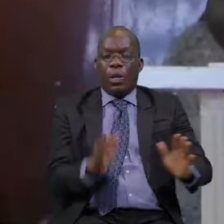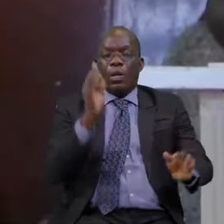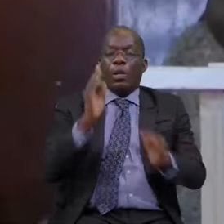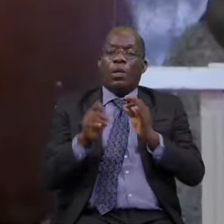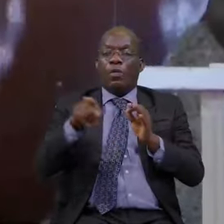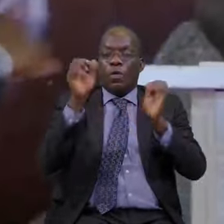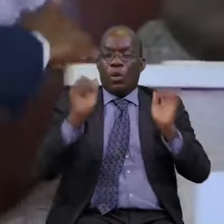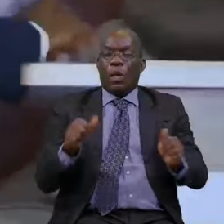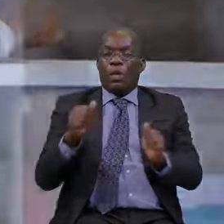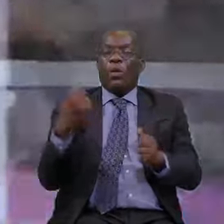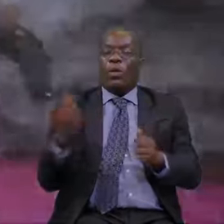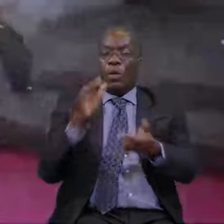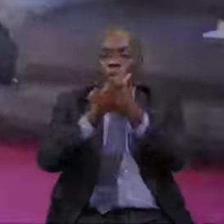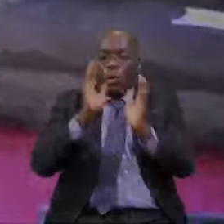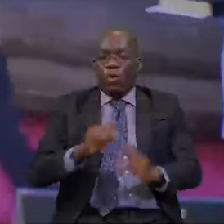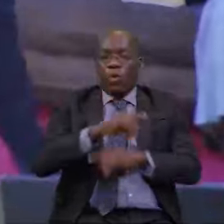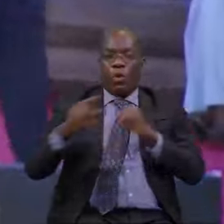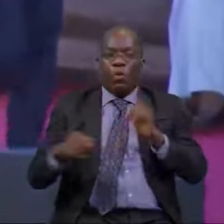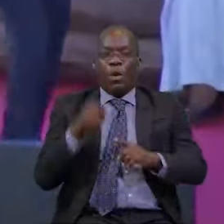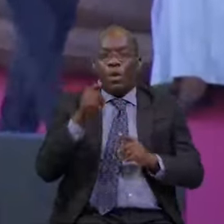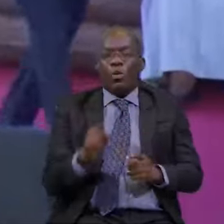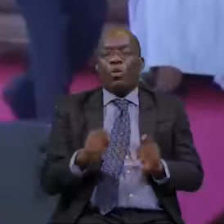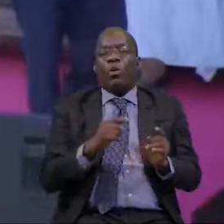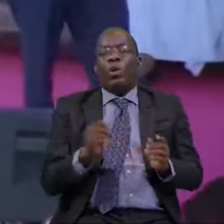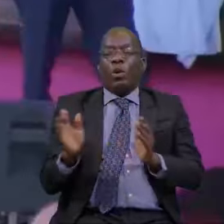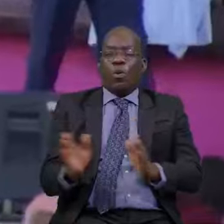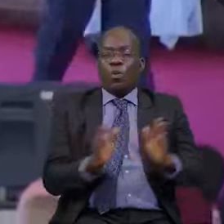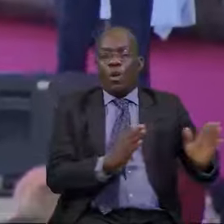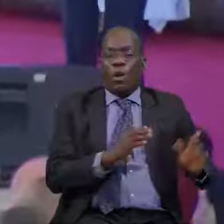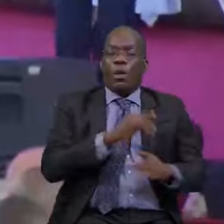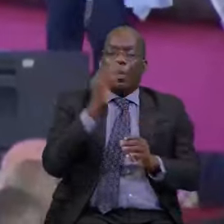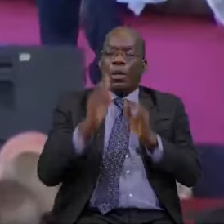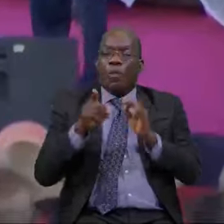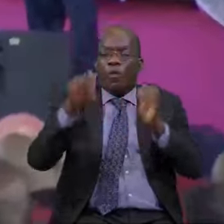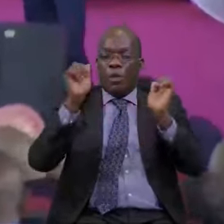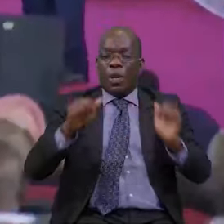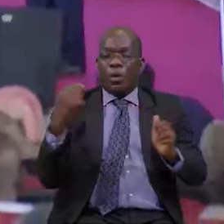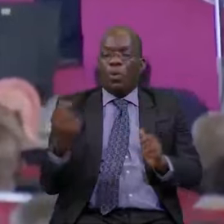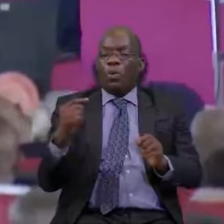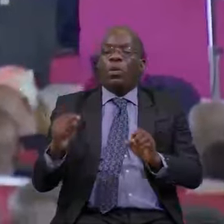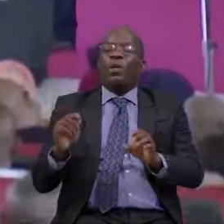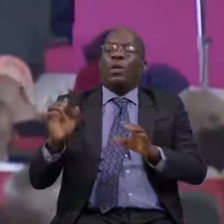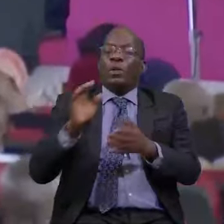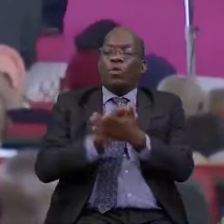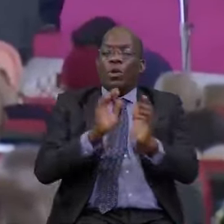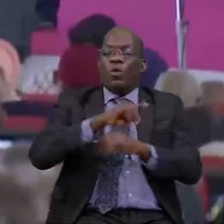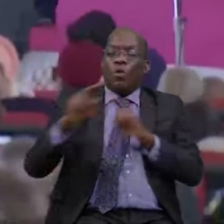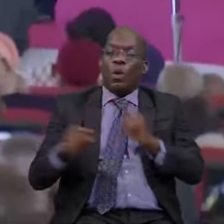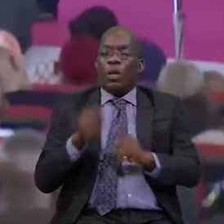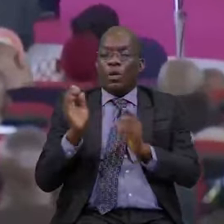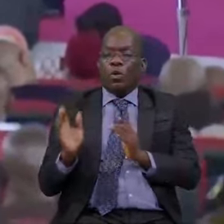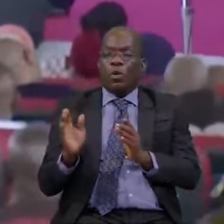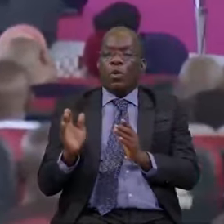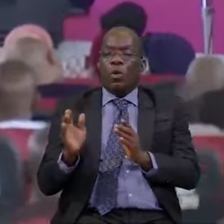croire, lorsque tu conçois et tu projettes, si tu peux croire, lorsque tu fais des choses,